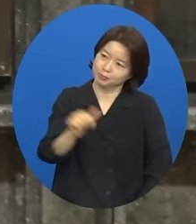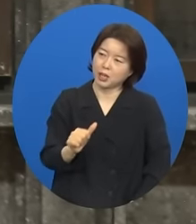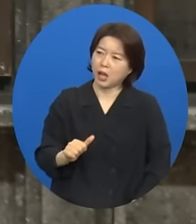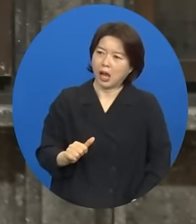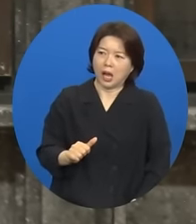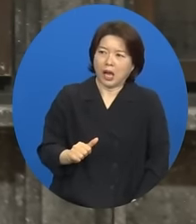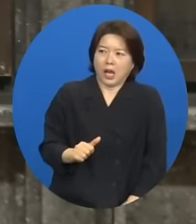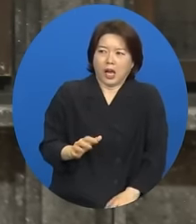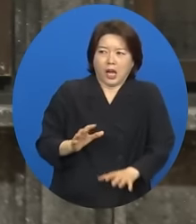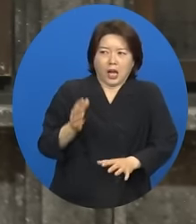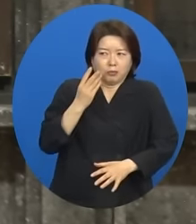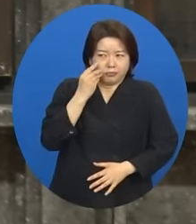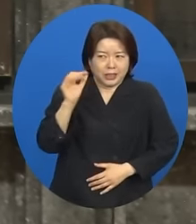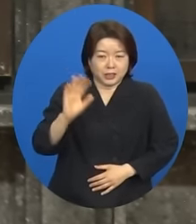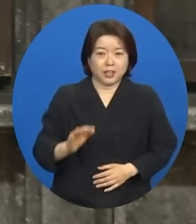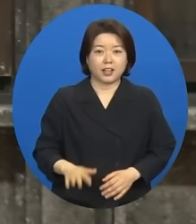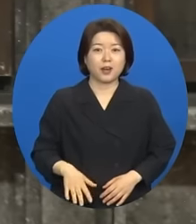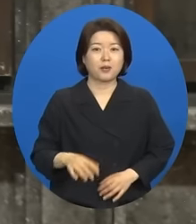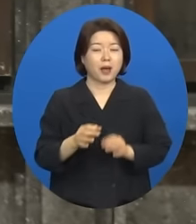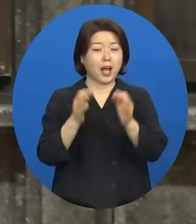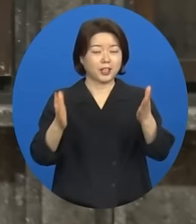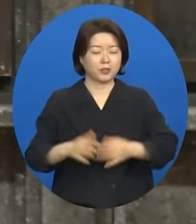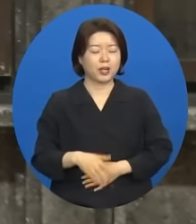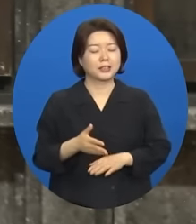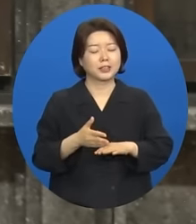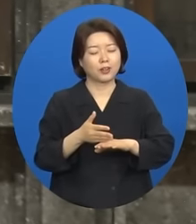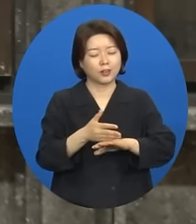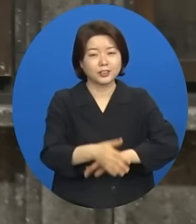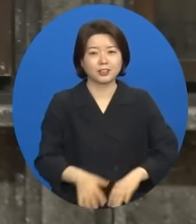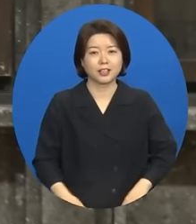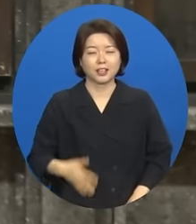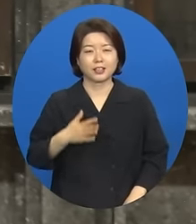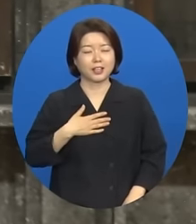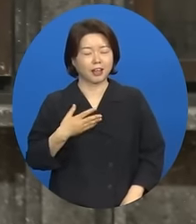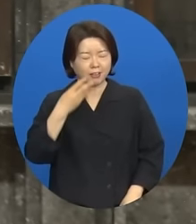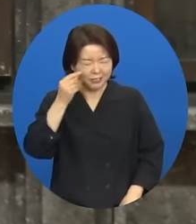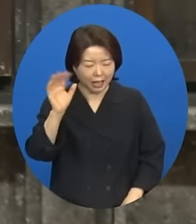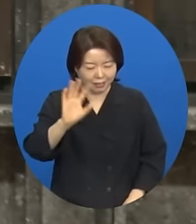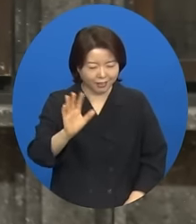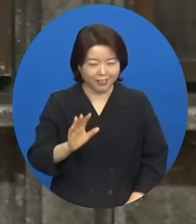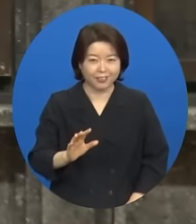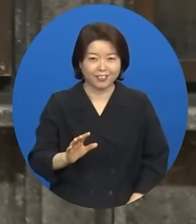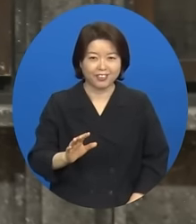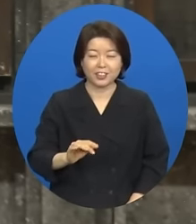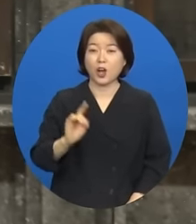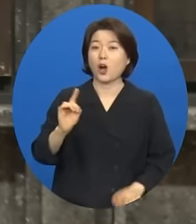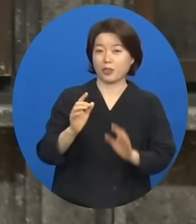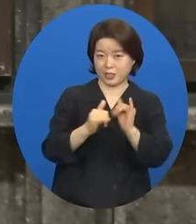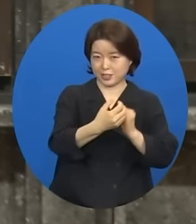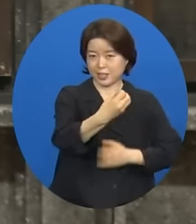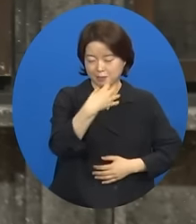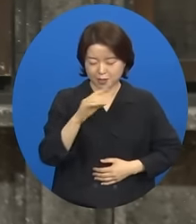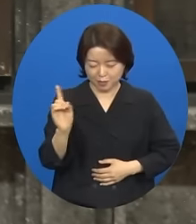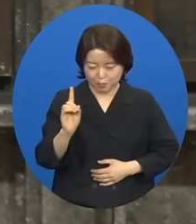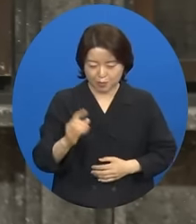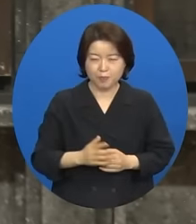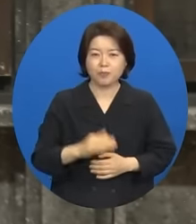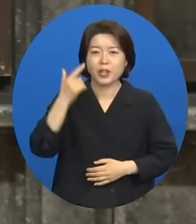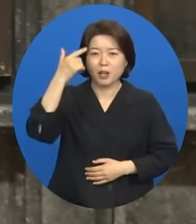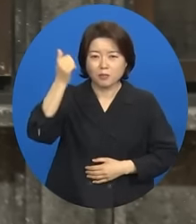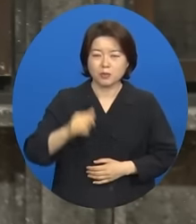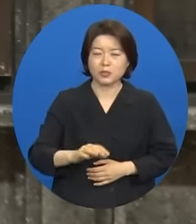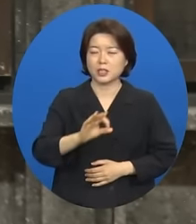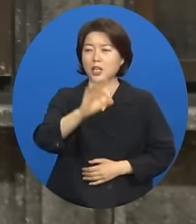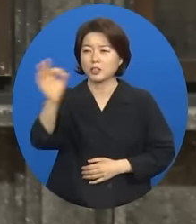그래서 제가 한동안 말을 좀 천천히 했습니다. 근데 제가 적응이 안 돼요. 어떤 분은 그런 얘기를 하셨어요. 목사님, 유